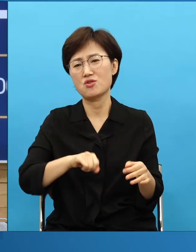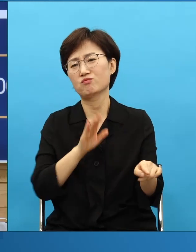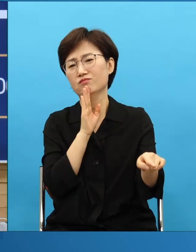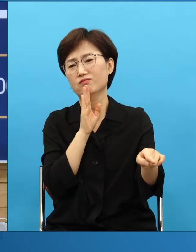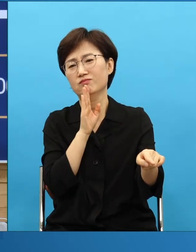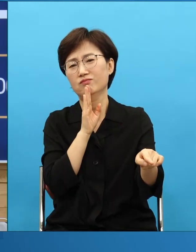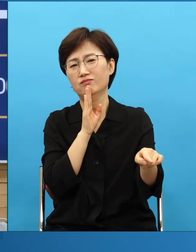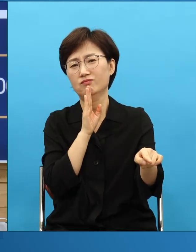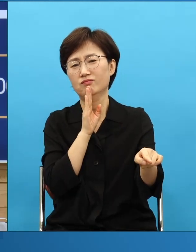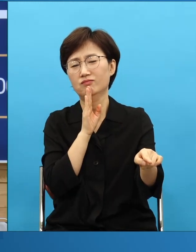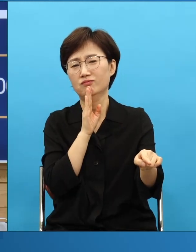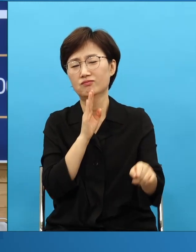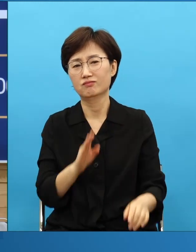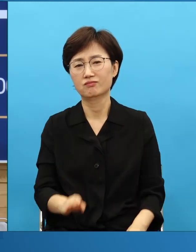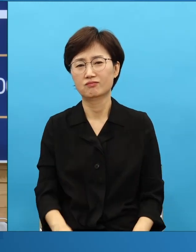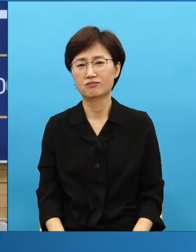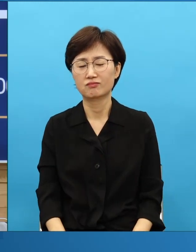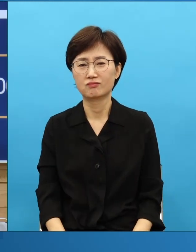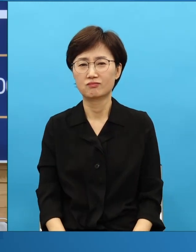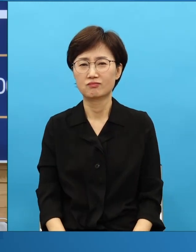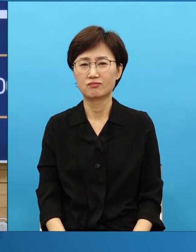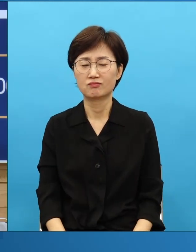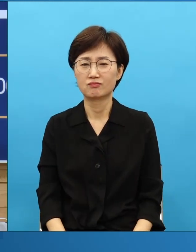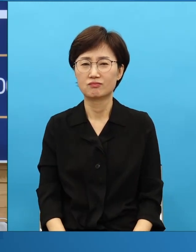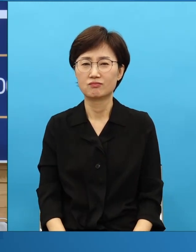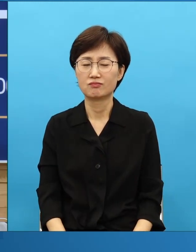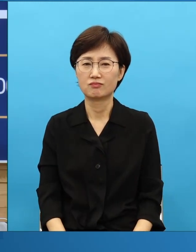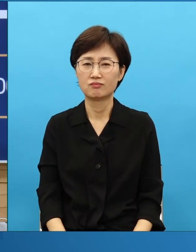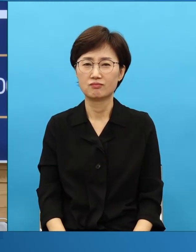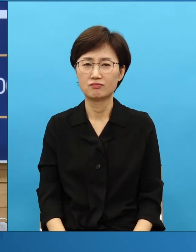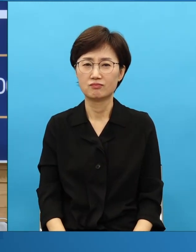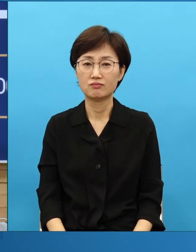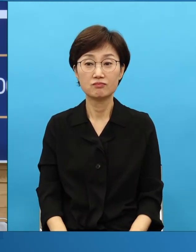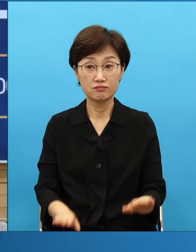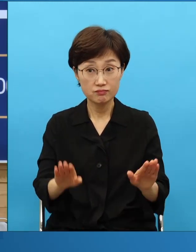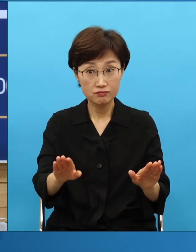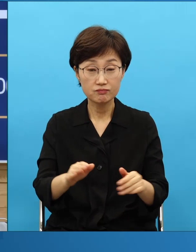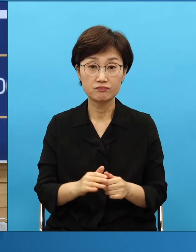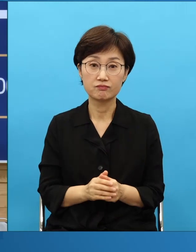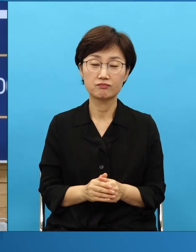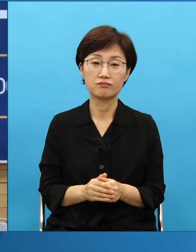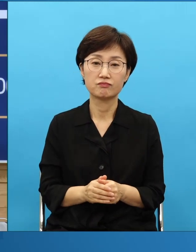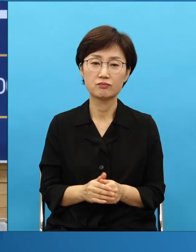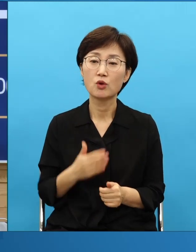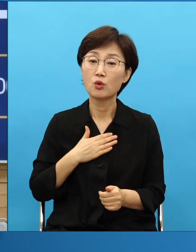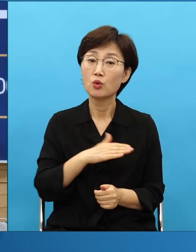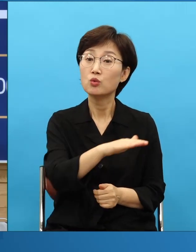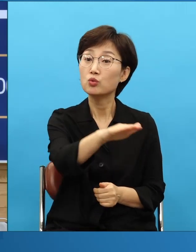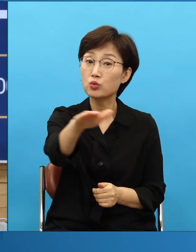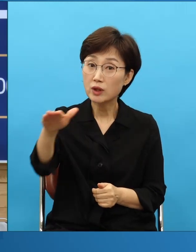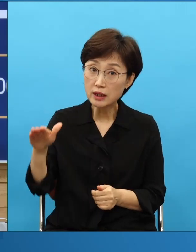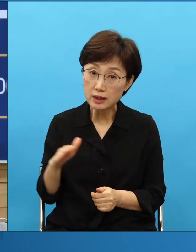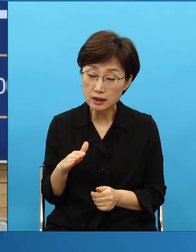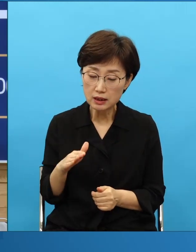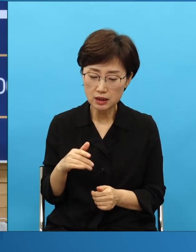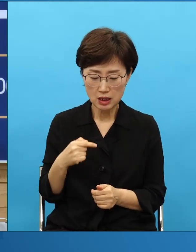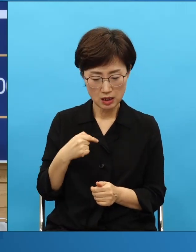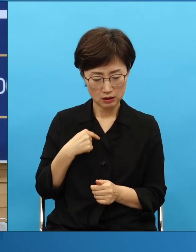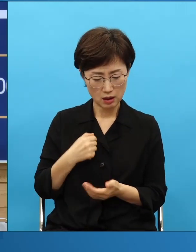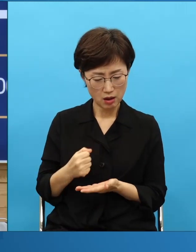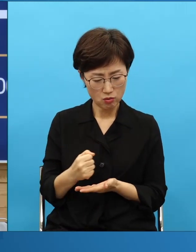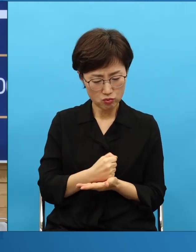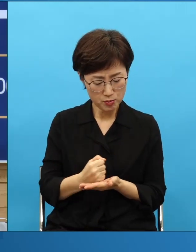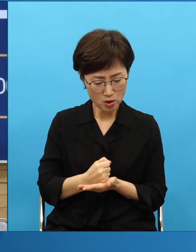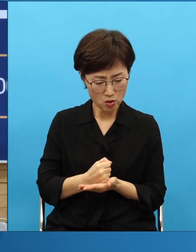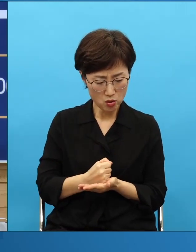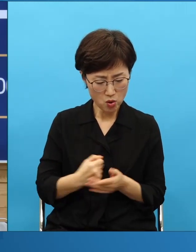who is also running for congressman, and he's here to give worship. 자, 그렇다면 우리는 어떻게 운명을 바꾸고 어떻게 응답을 받을 수